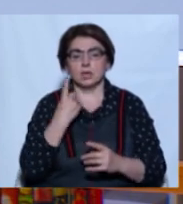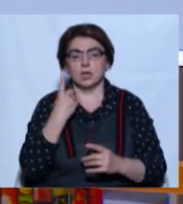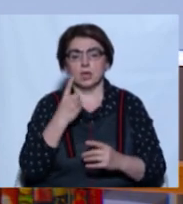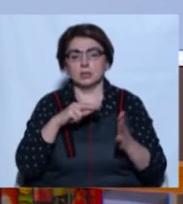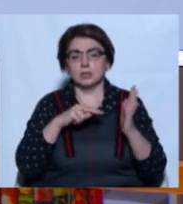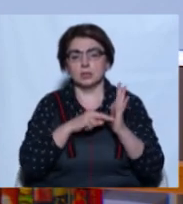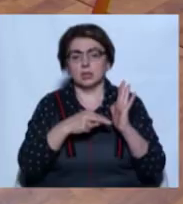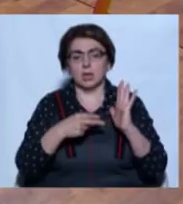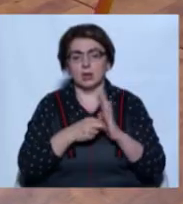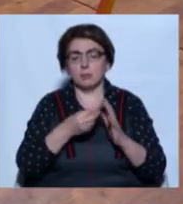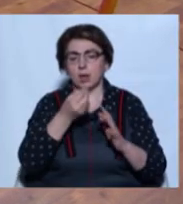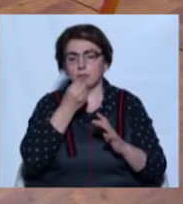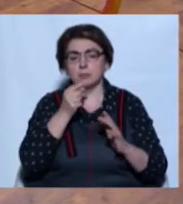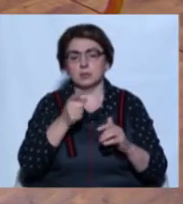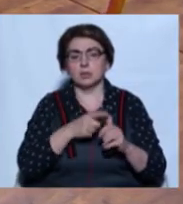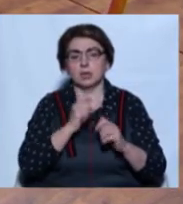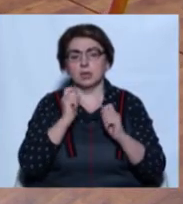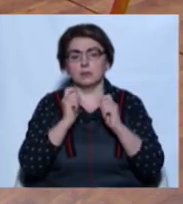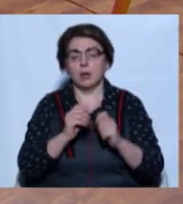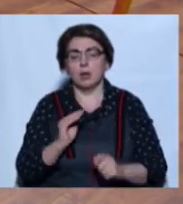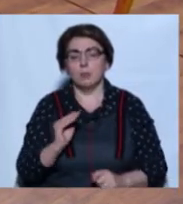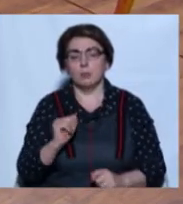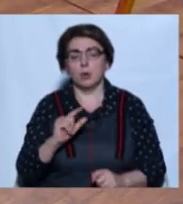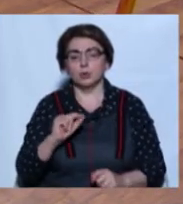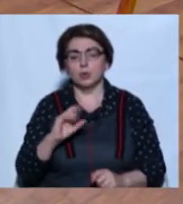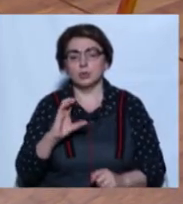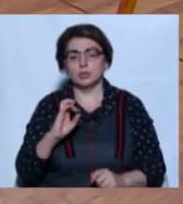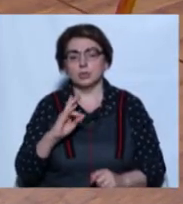გეგმა კვების და მას ეწოდება ფოტოსინთეზი.